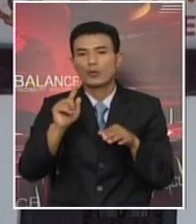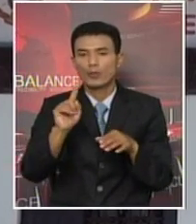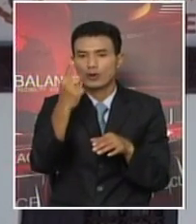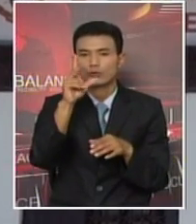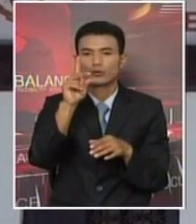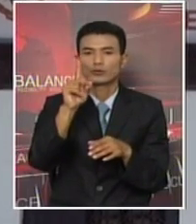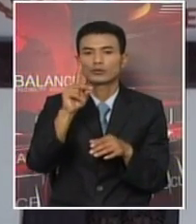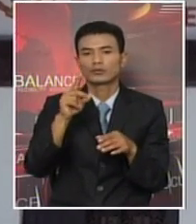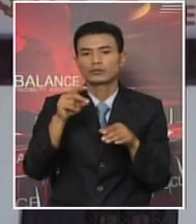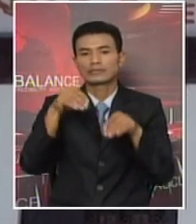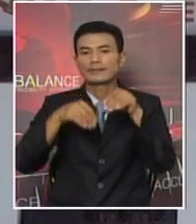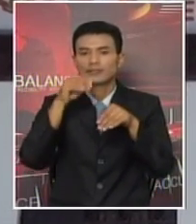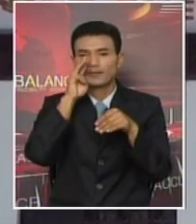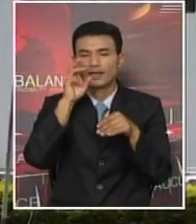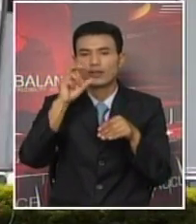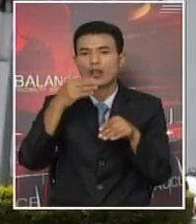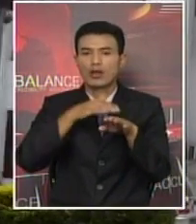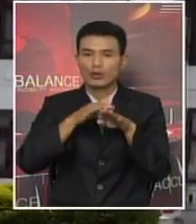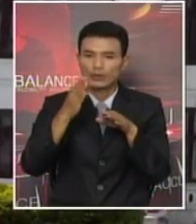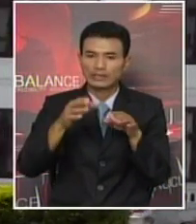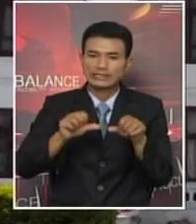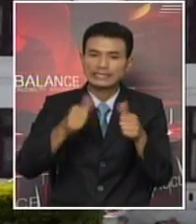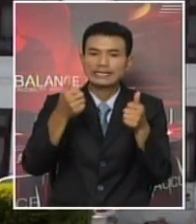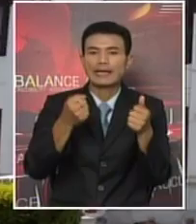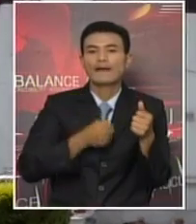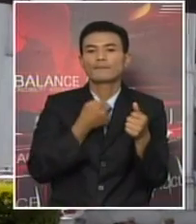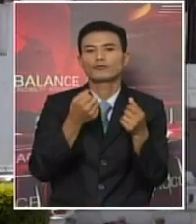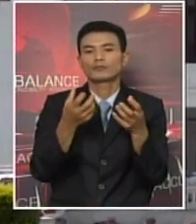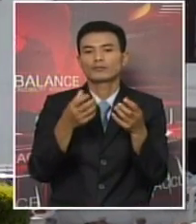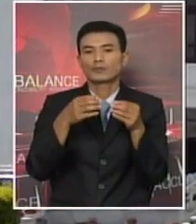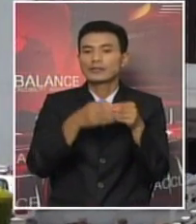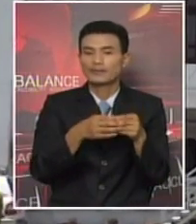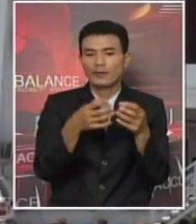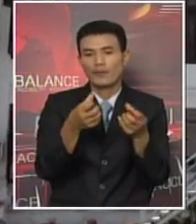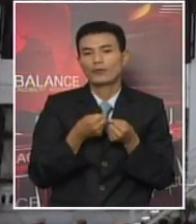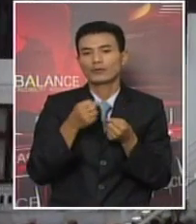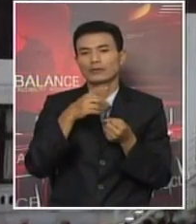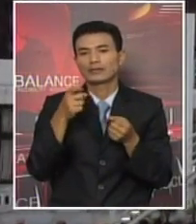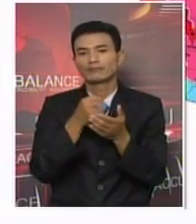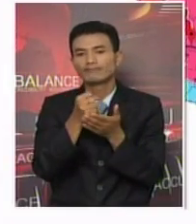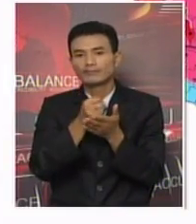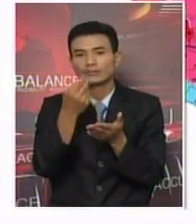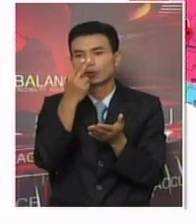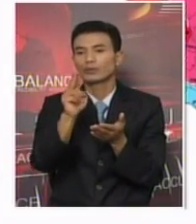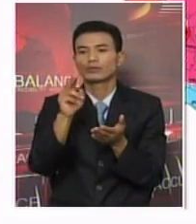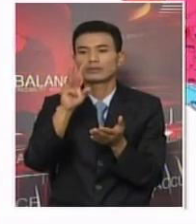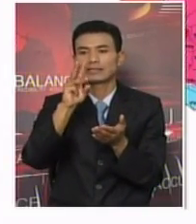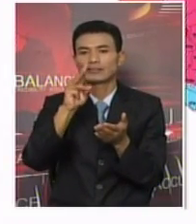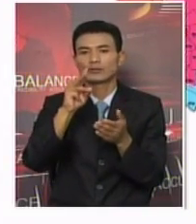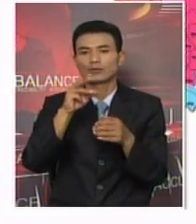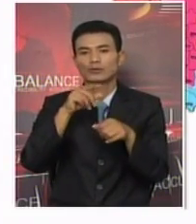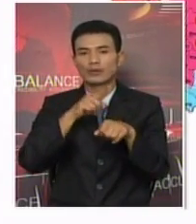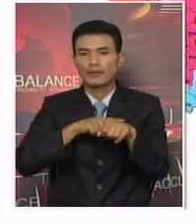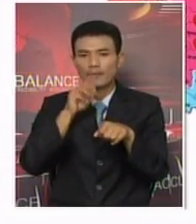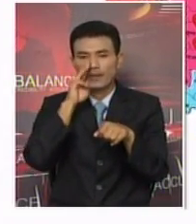दोस्रो चरणको निर्वाचनमा दलहरूले जित आफ्नो पक्षमा पार्न चुनावी तालमेल गरेका थिए। तेस्रो चरणको